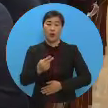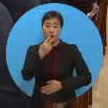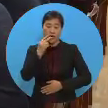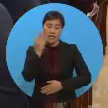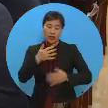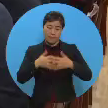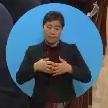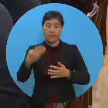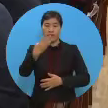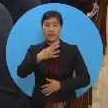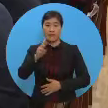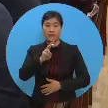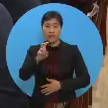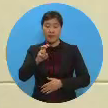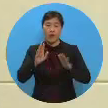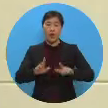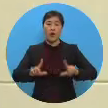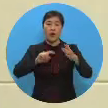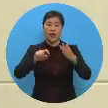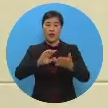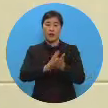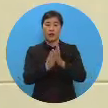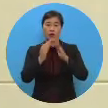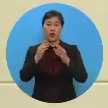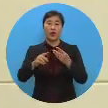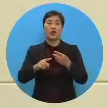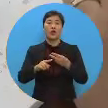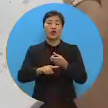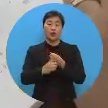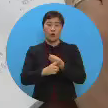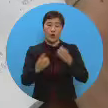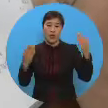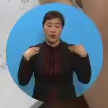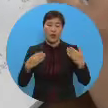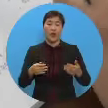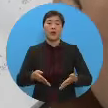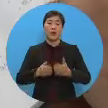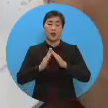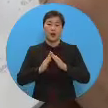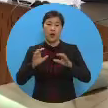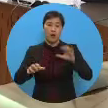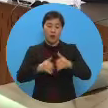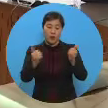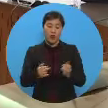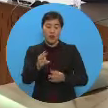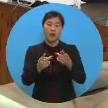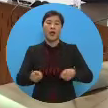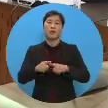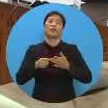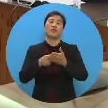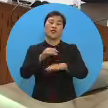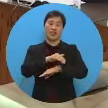또 공기정화장치 4,320대를 올해 안에 유치원과 초등학교에 설치하고 마을교육공동체 사업도